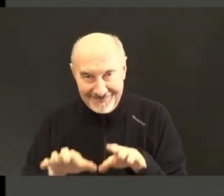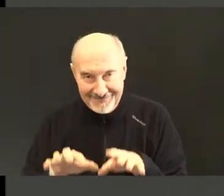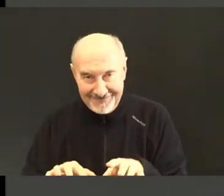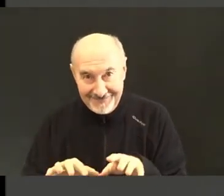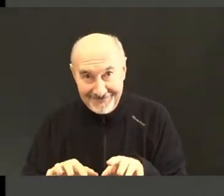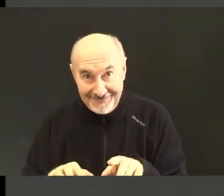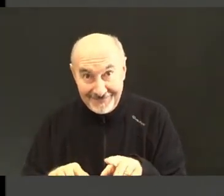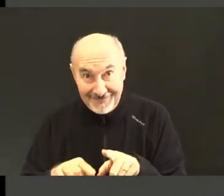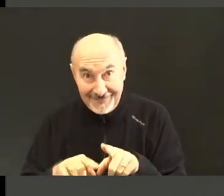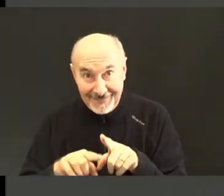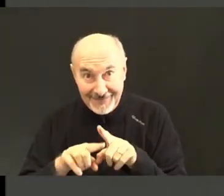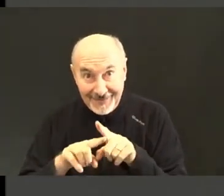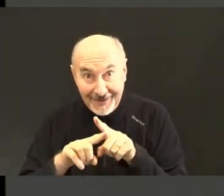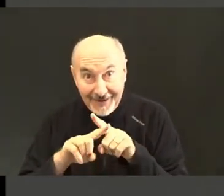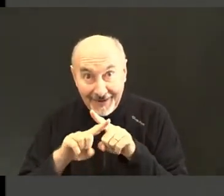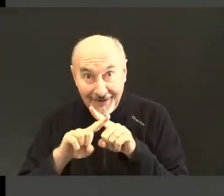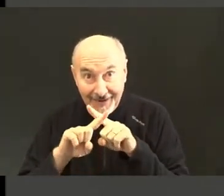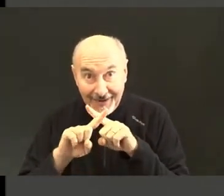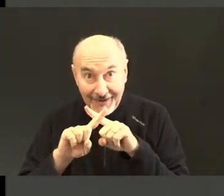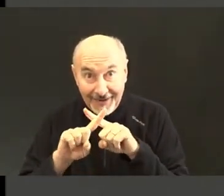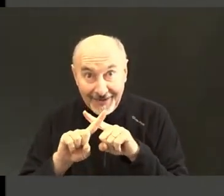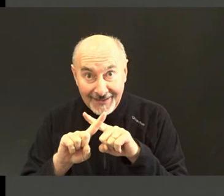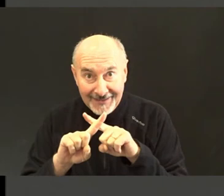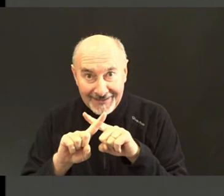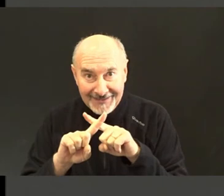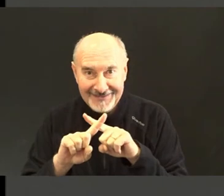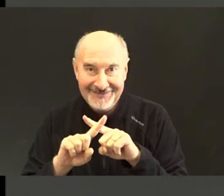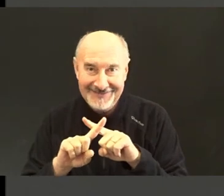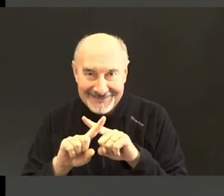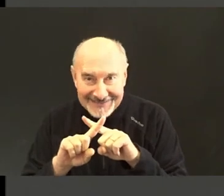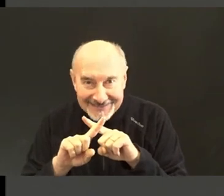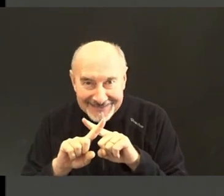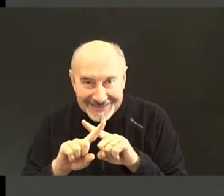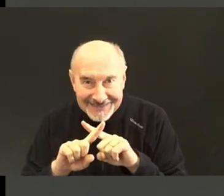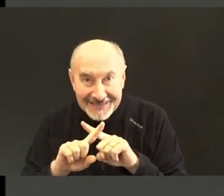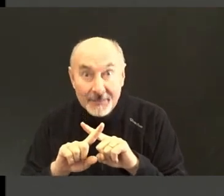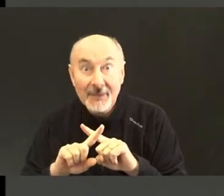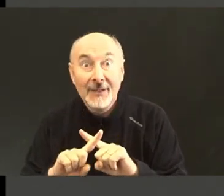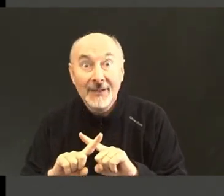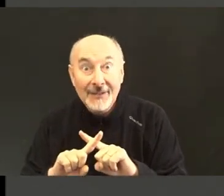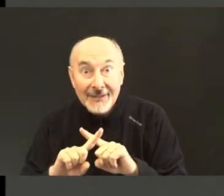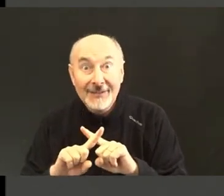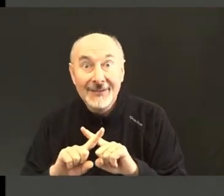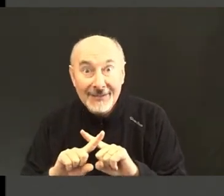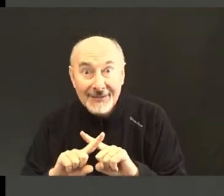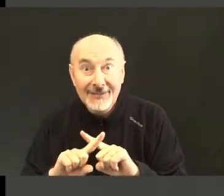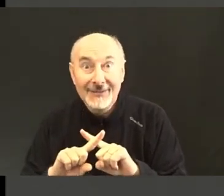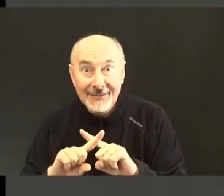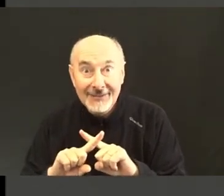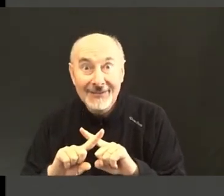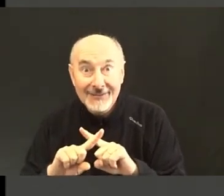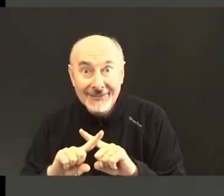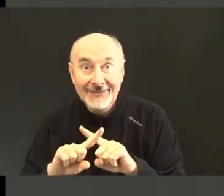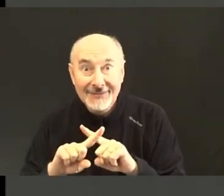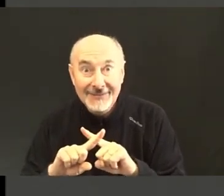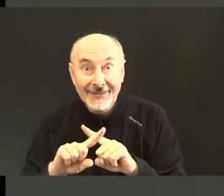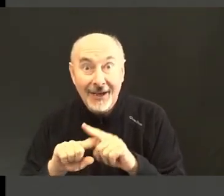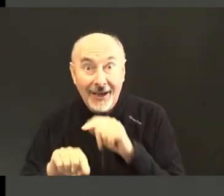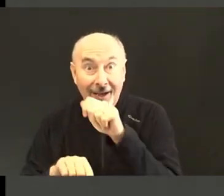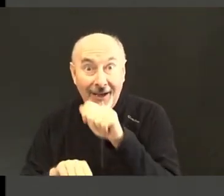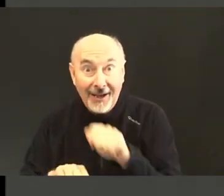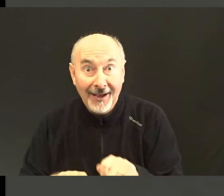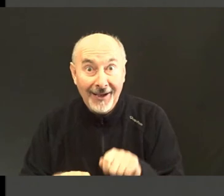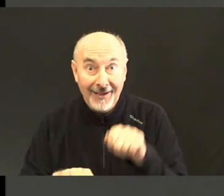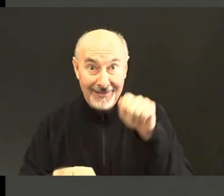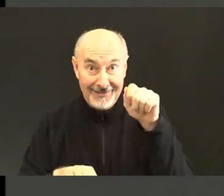adesso. Amiche, amici, datemi il vostro segno. Io